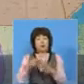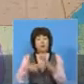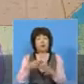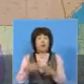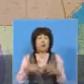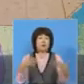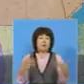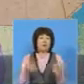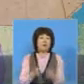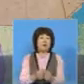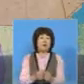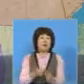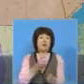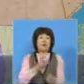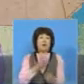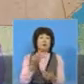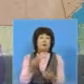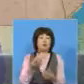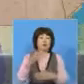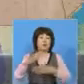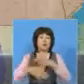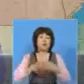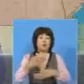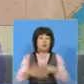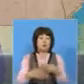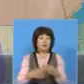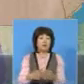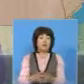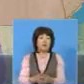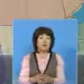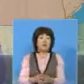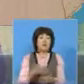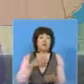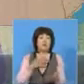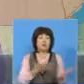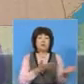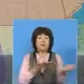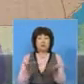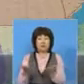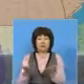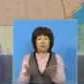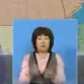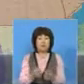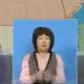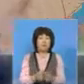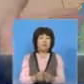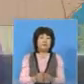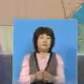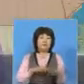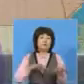мы экспортируем, помимо этого мы хотим еще и перерабатывать. И мы предлагаем как раз такой совместный проект работы именно с